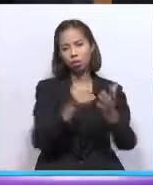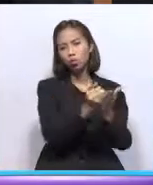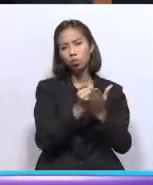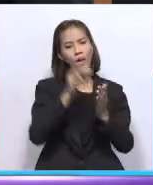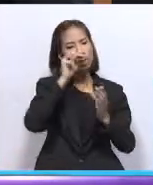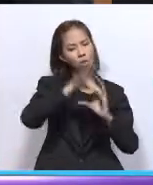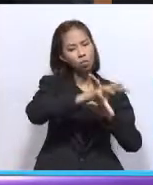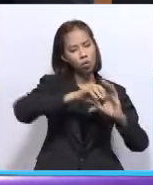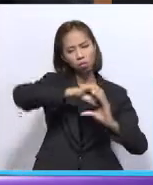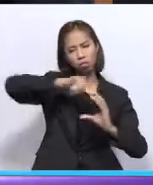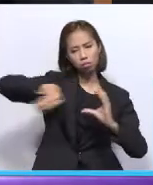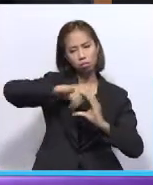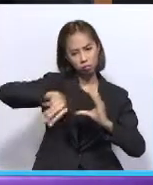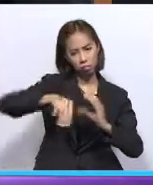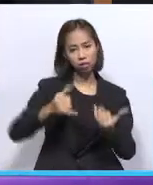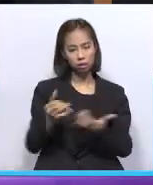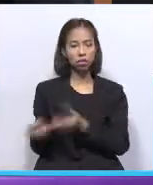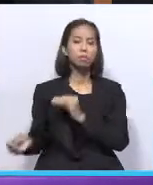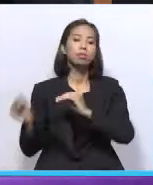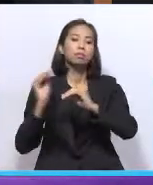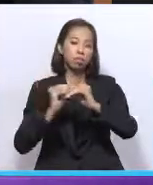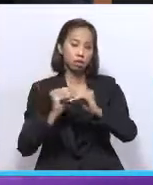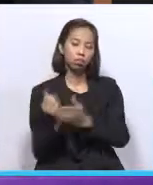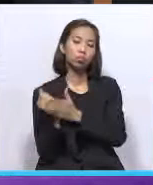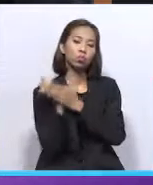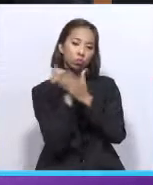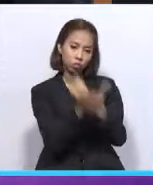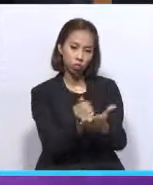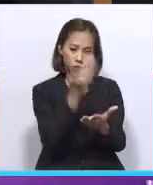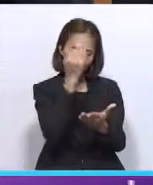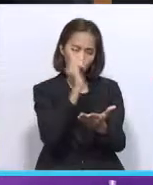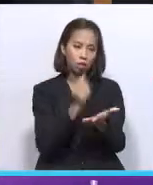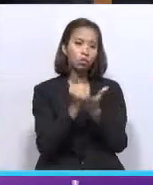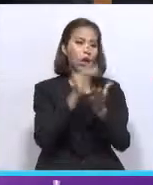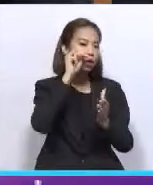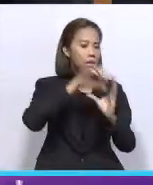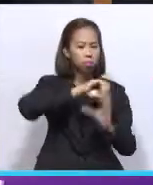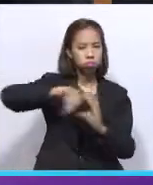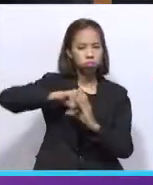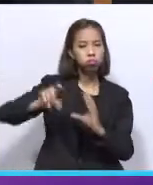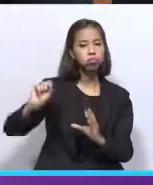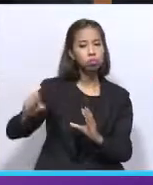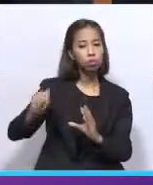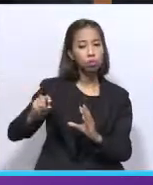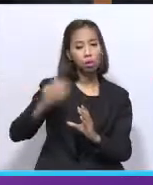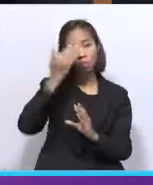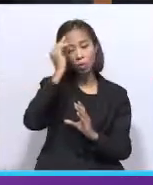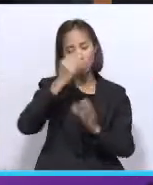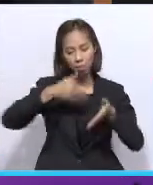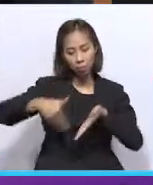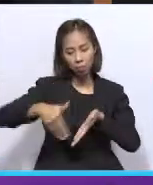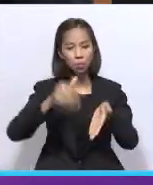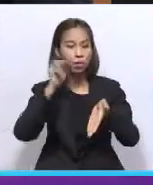ากทุ่งวันนี้เราเสริมเต็มศักยภาพแทบทุกจุดเลยฮะว่าเพื่อจะเร่งระบายน้ำในช่วงเนื่องจากว่าแม่น้ำท่าจีนเนี่